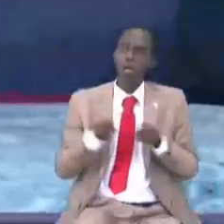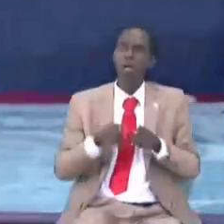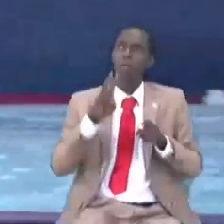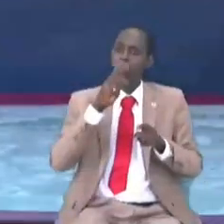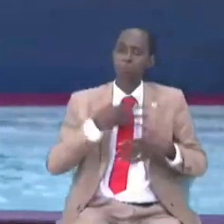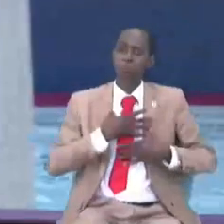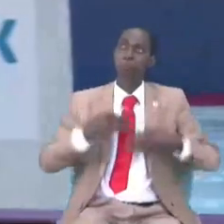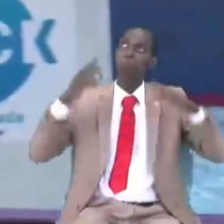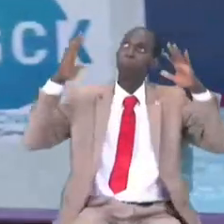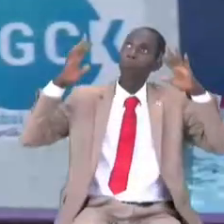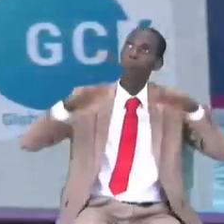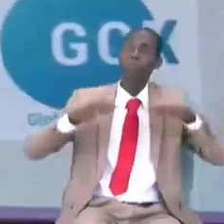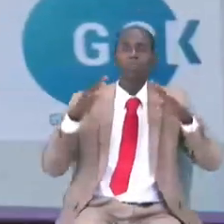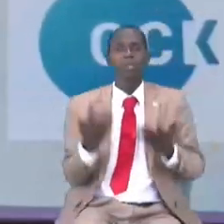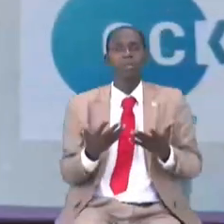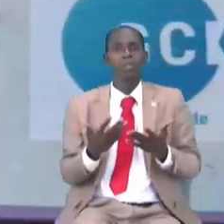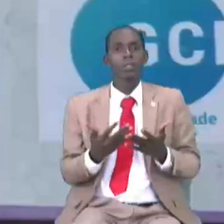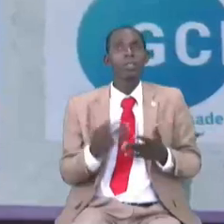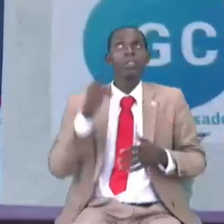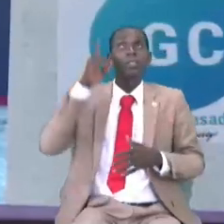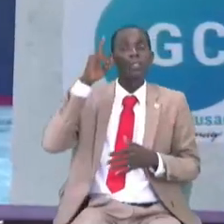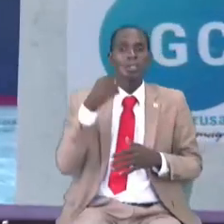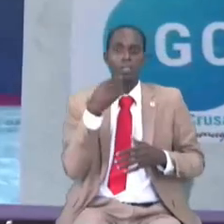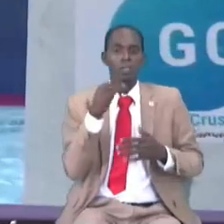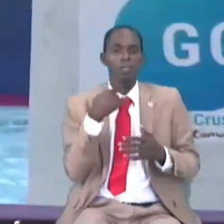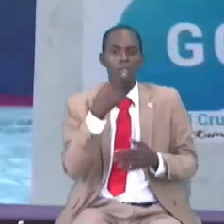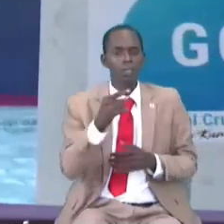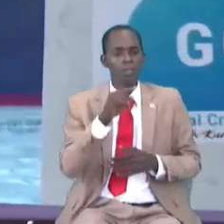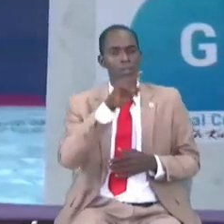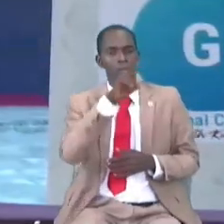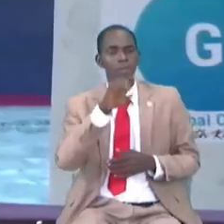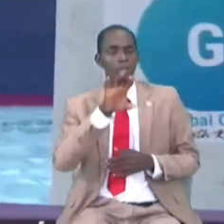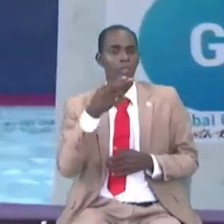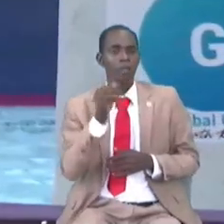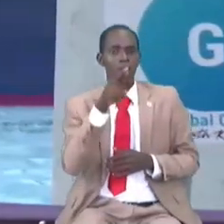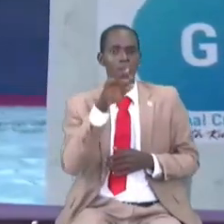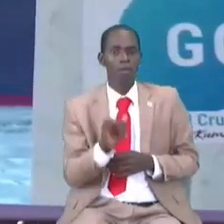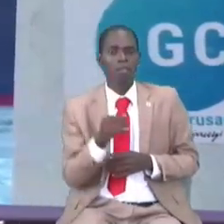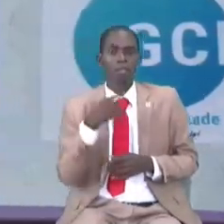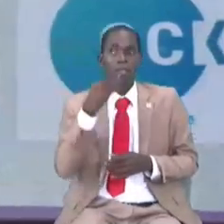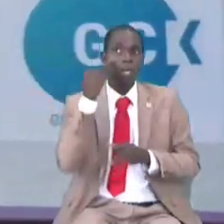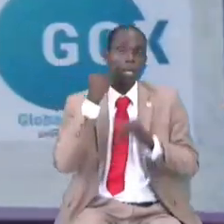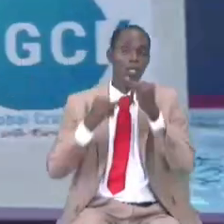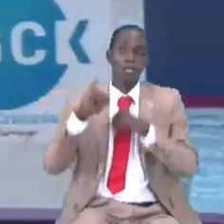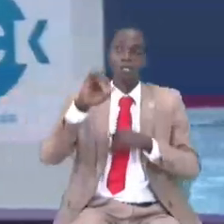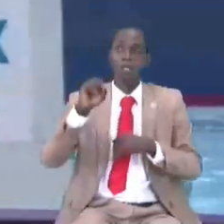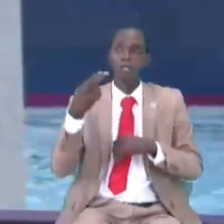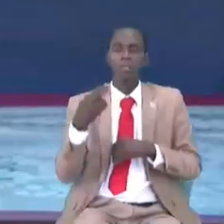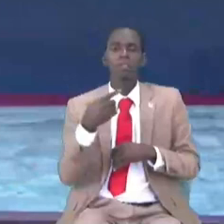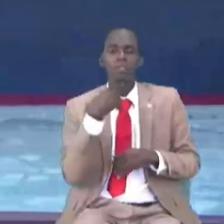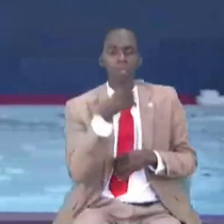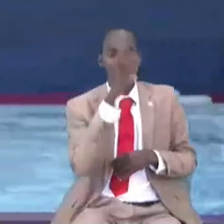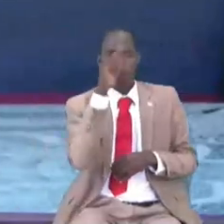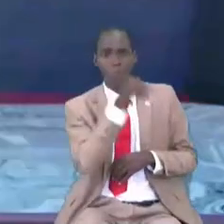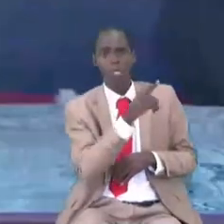Il a dit à Ézéchias, il envoie Esaïe, mets ta maison en ordre, parce que tu vas mourir. Ézéchias n'a pas dit